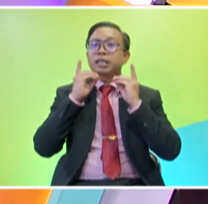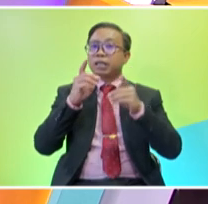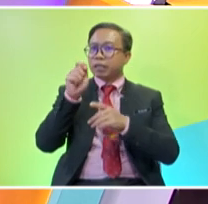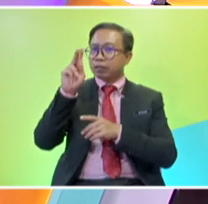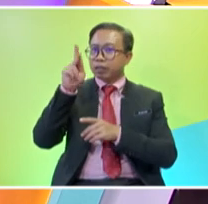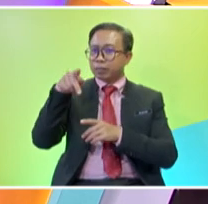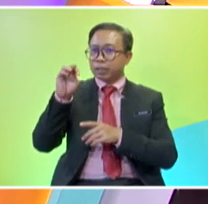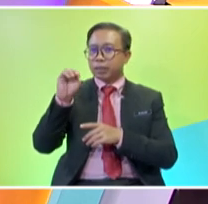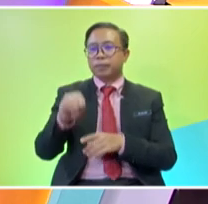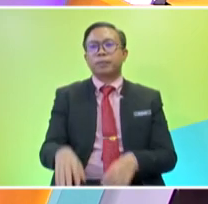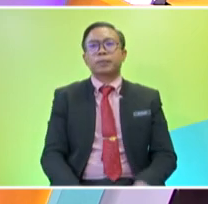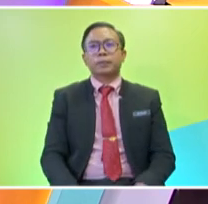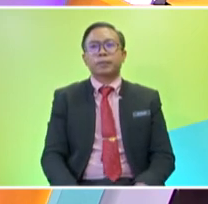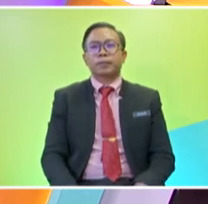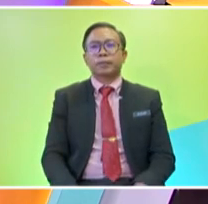TVN